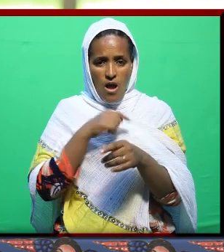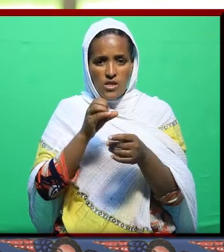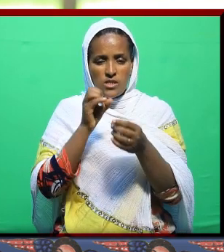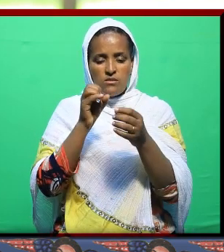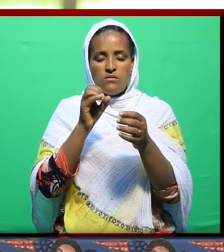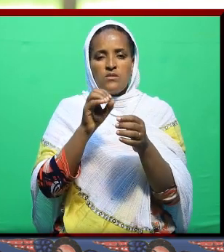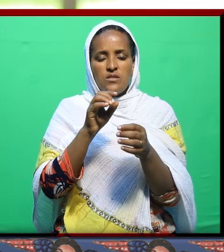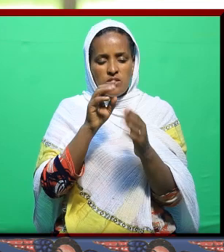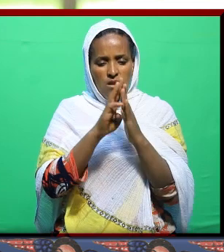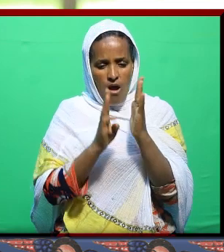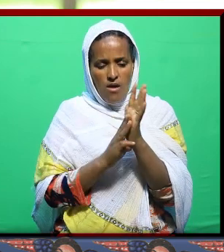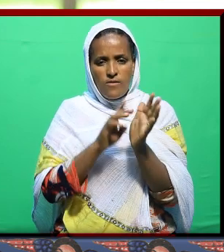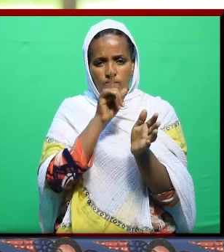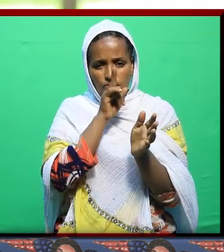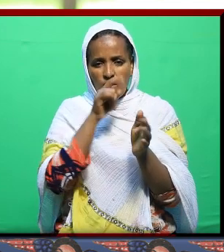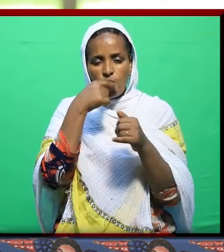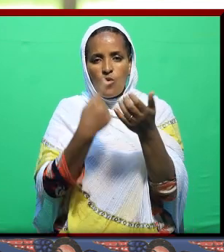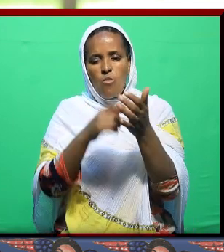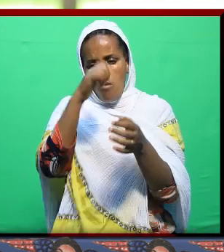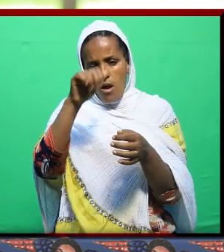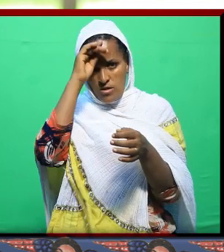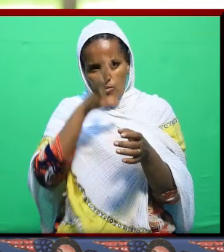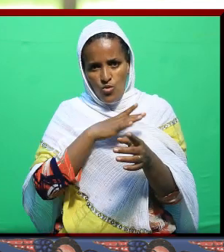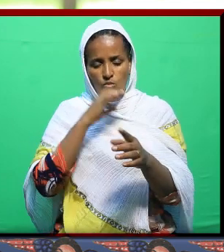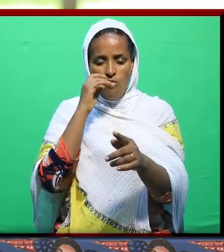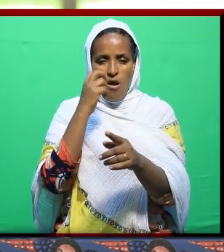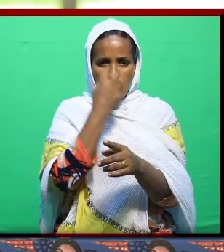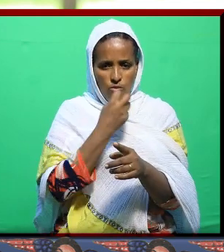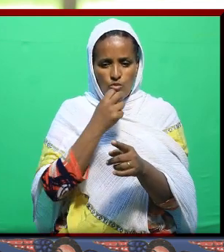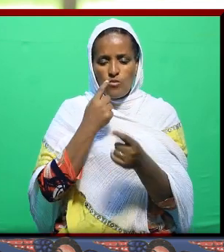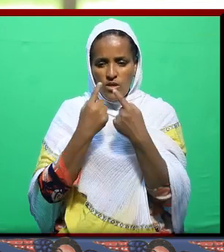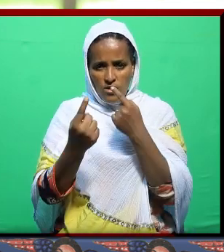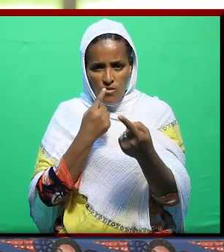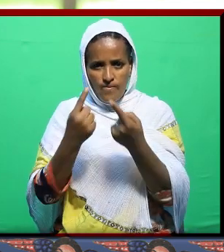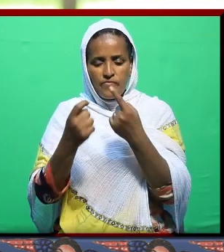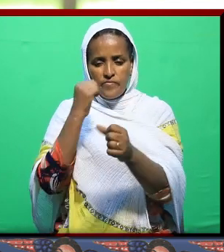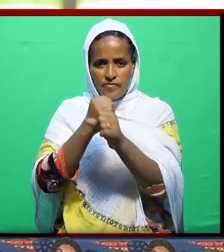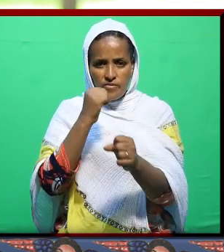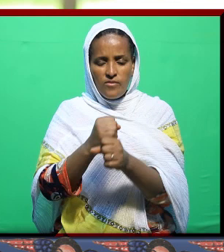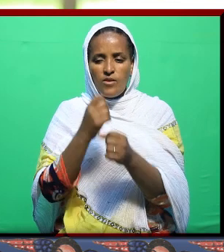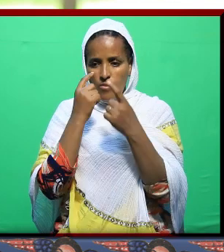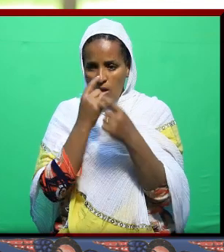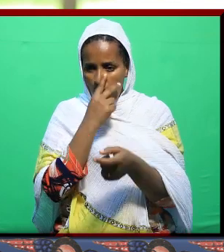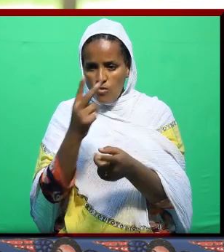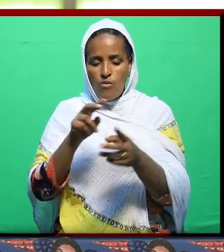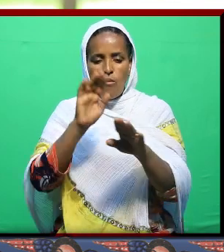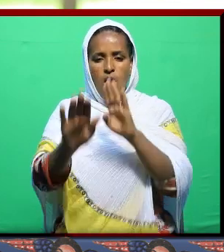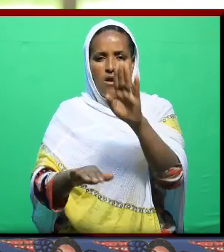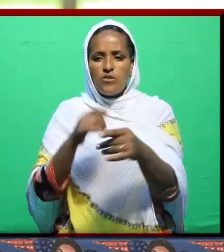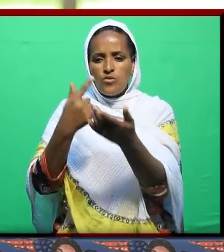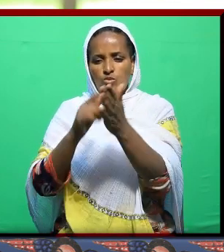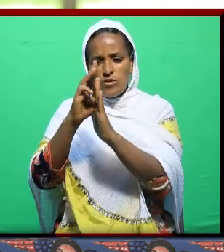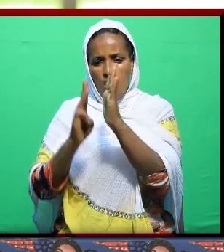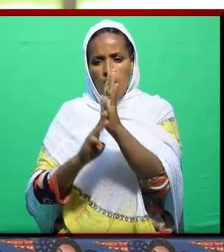የጭምትነት ብለን ምንናገረው ግን ማንም ሰው በሰራው በተግባሩ ባንደበቱ በንግግሩ ባይሉ በእይታው